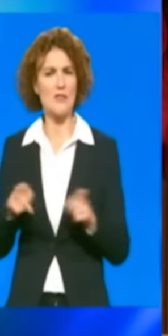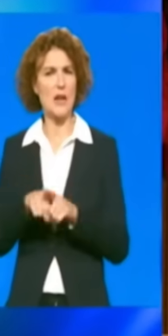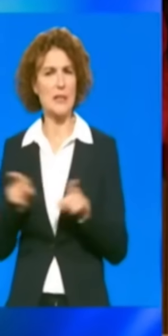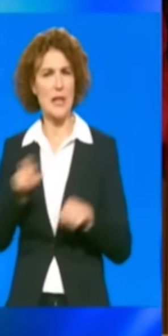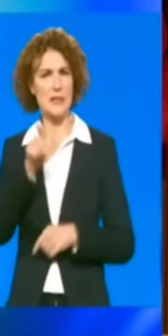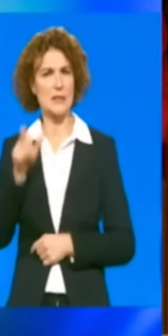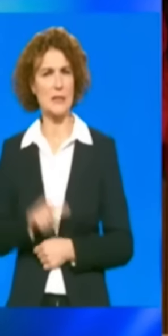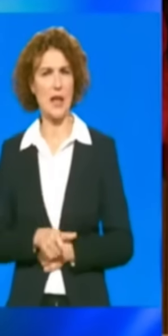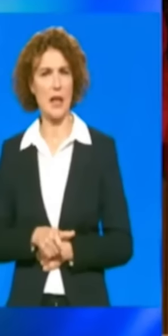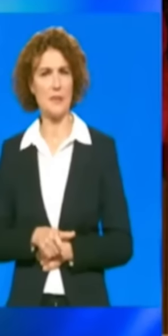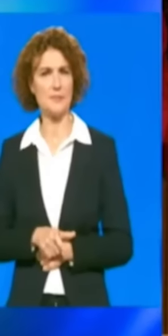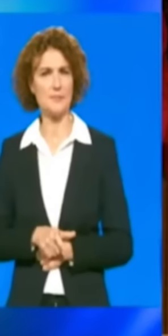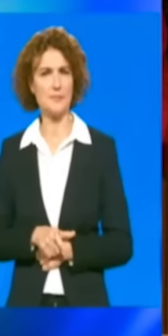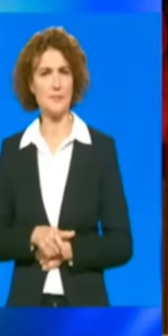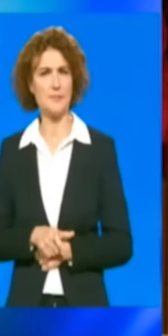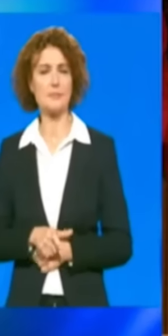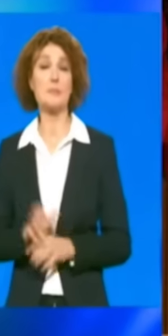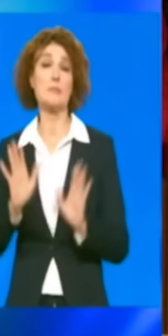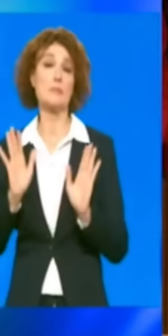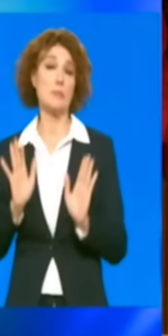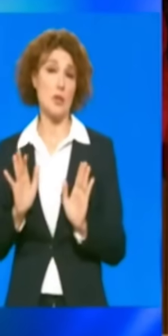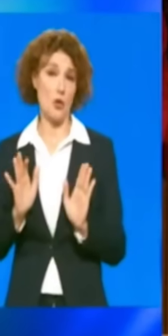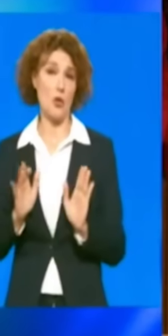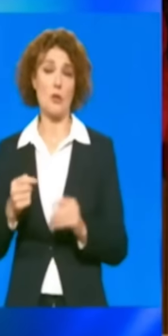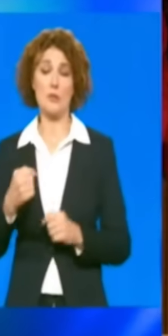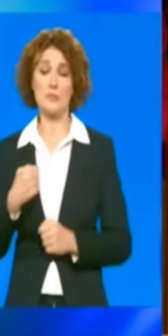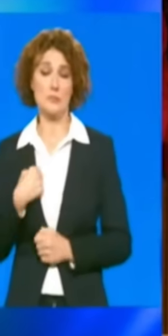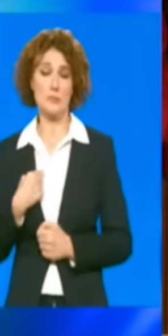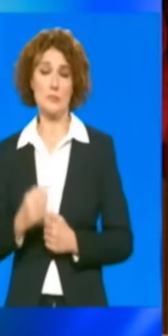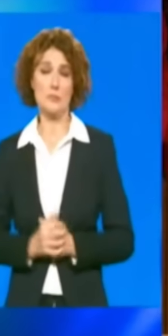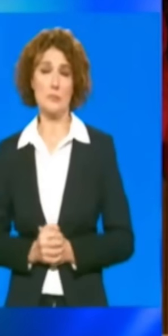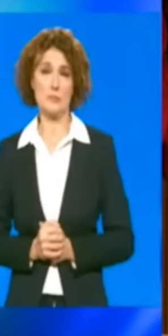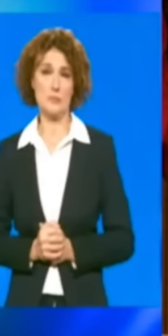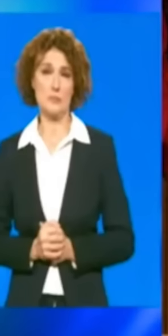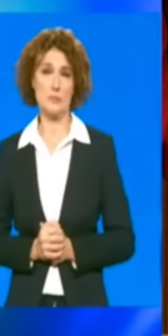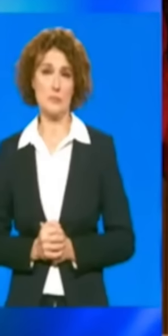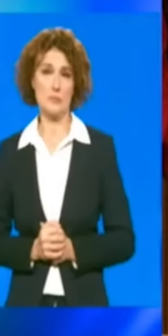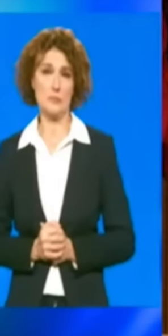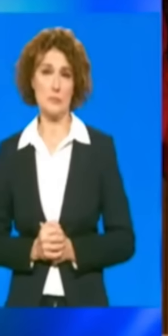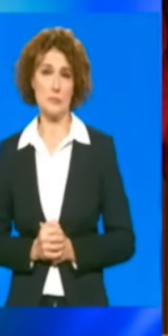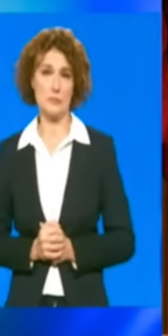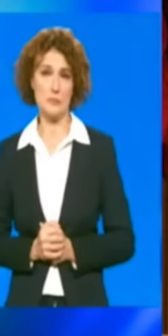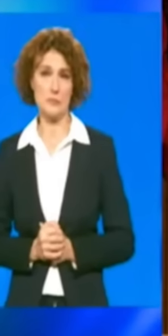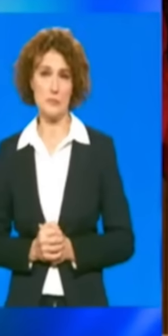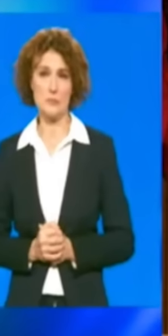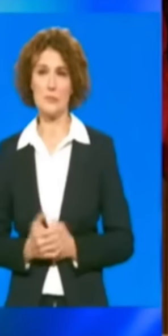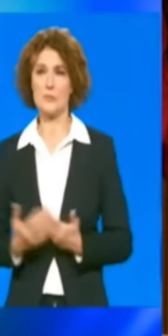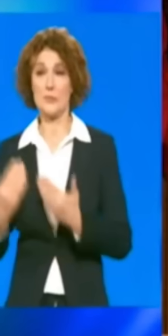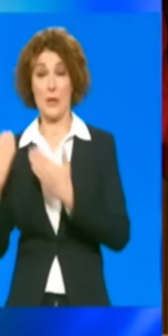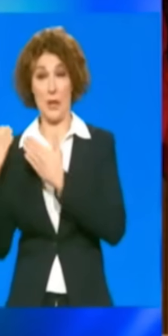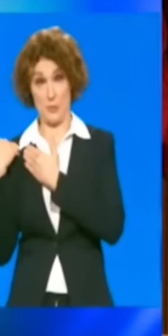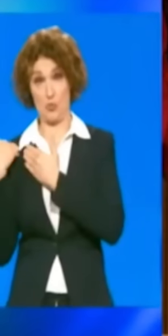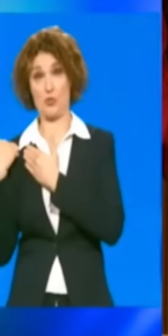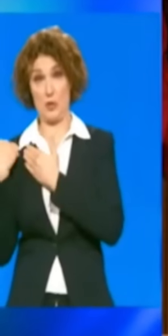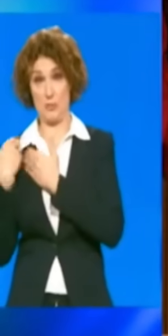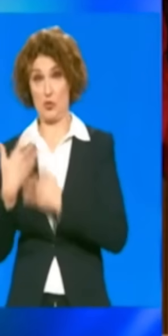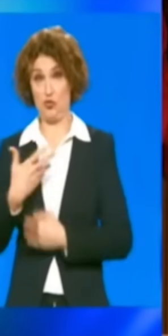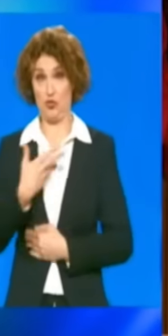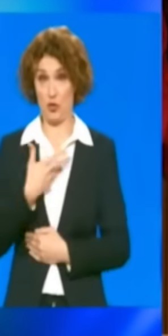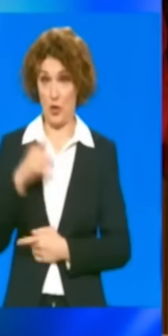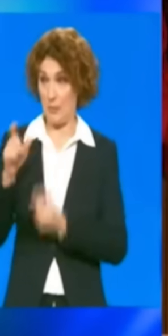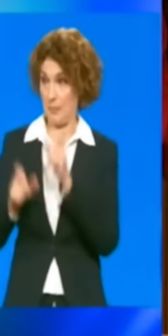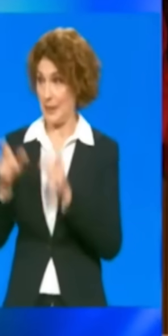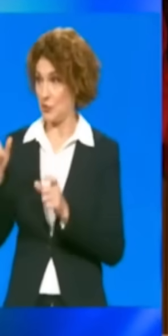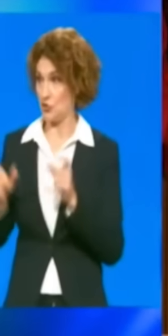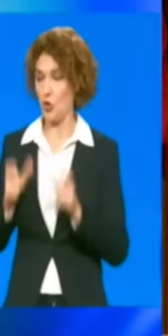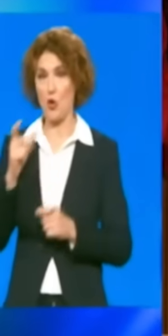Però sicuramente io non sono disposta a fare questa vita con la responsabilità che ho sulle spalle se le persone che sono intorno a me non